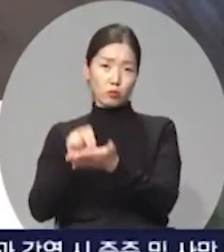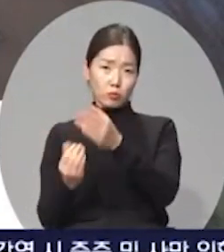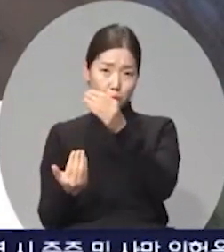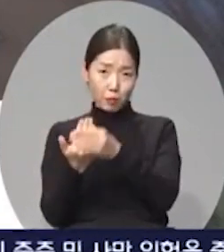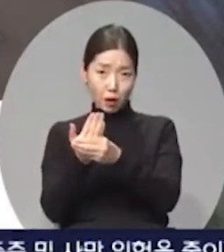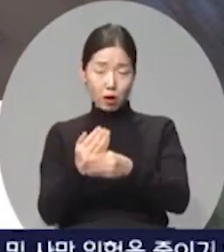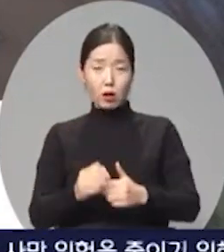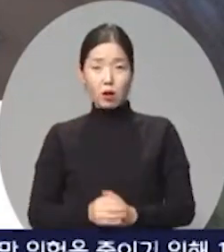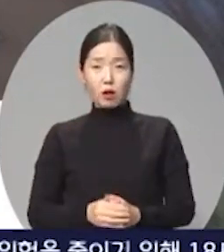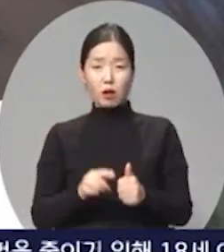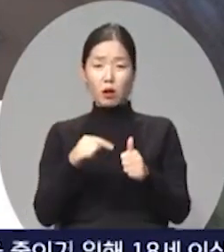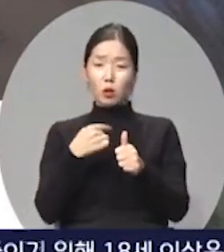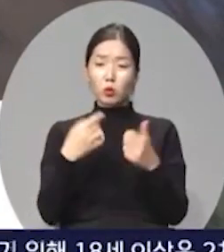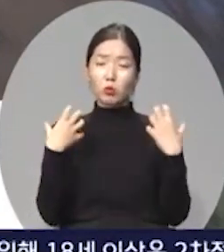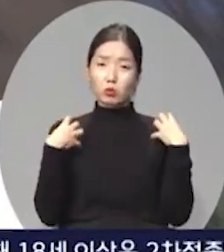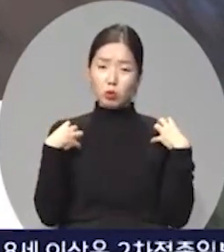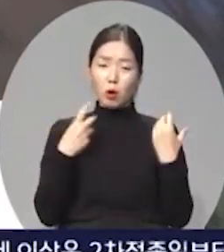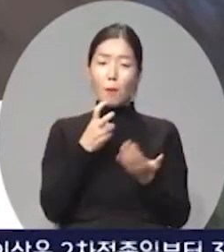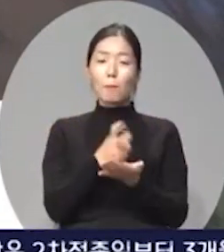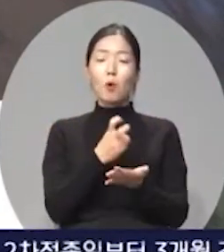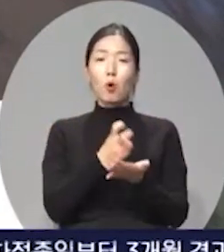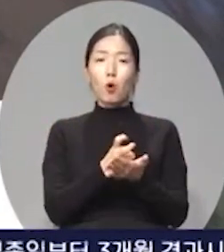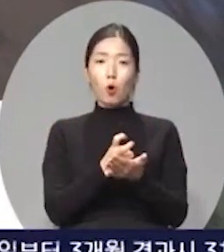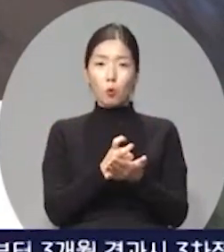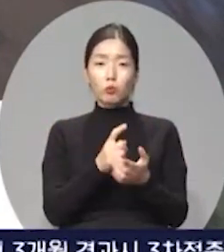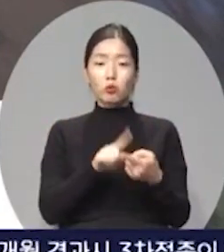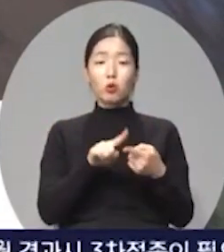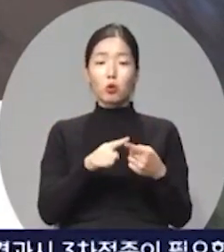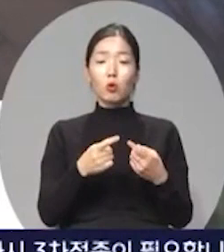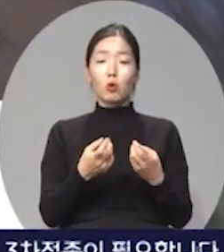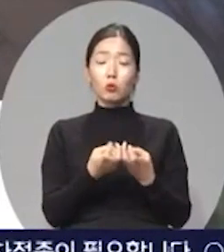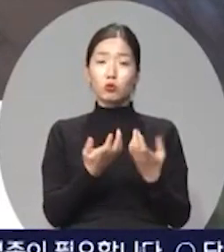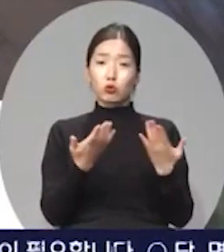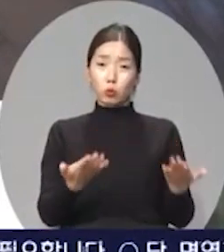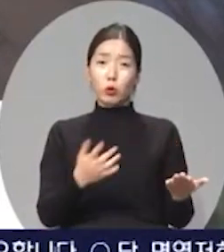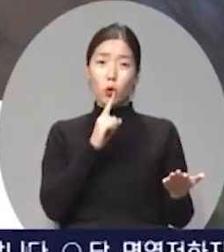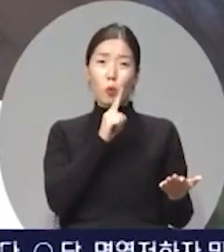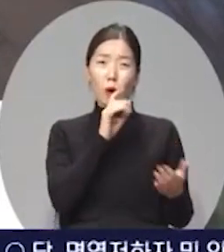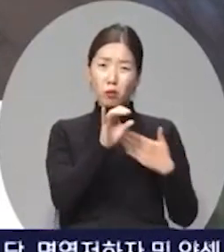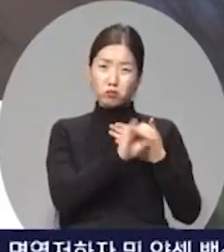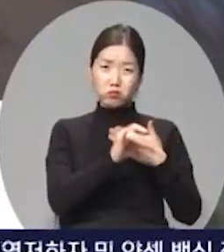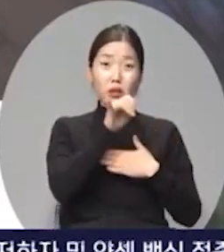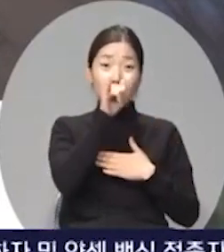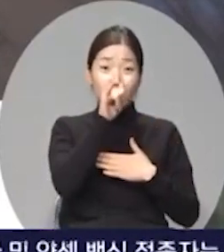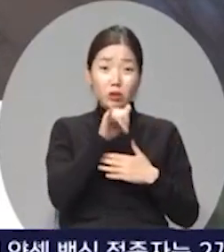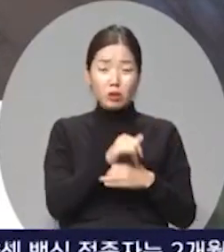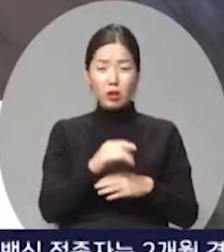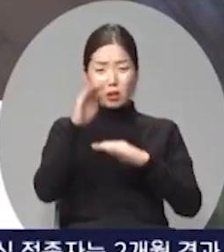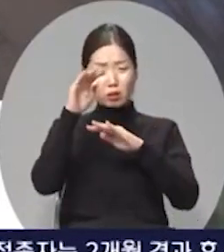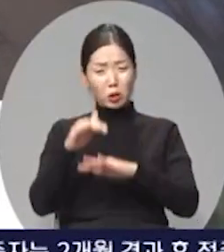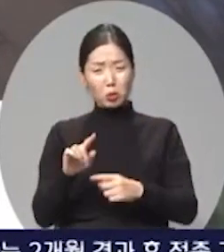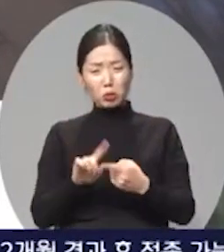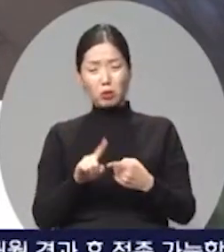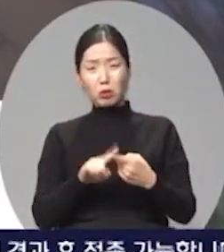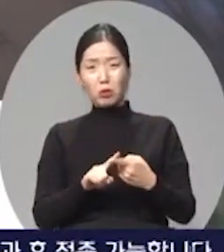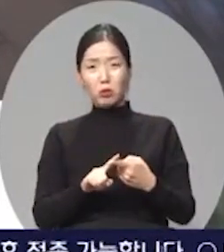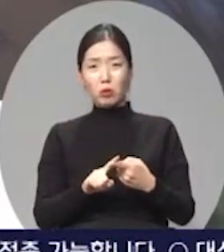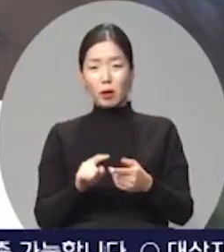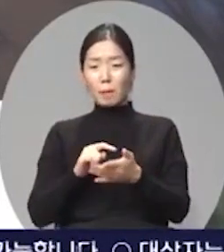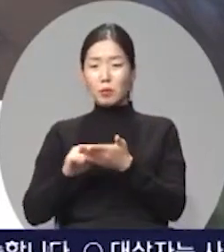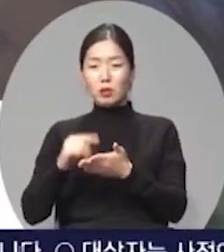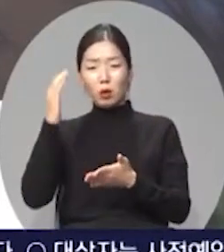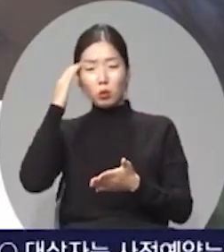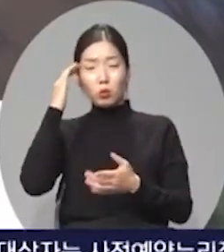있습니다. 교육당국은 그저 법적 의무사항이라 어쩔 수 없었다고 해명을 하고 있는데 학대 사건 대처기 측은